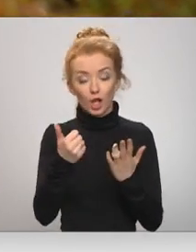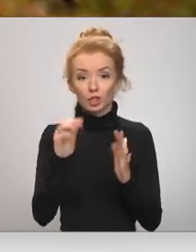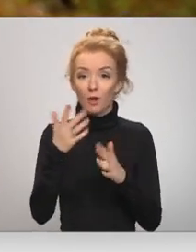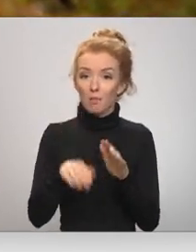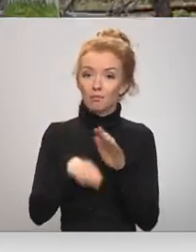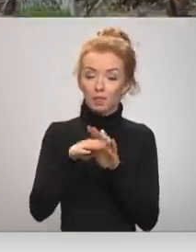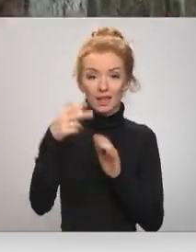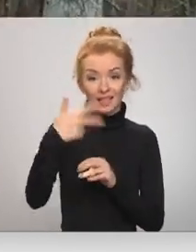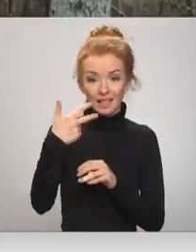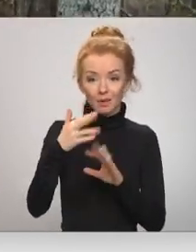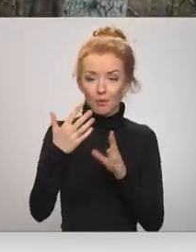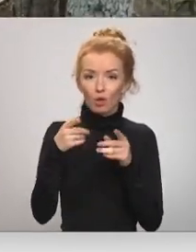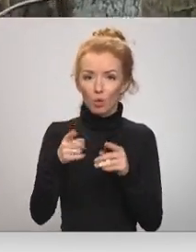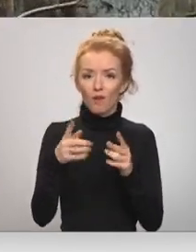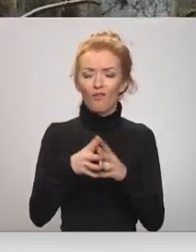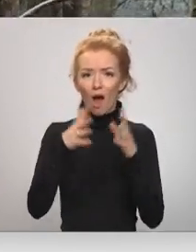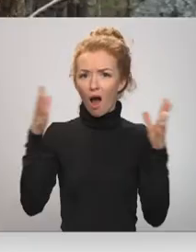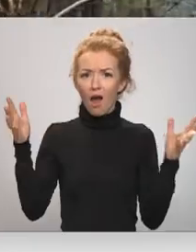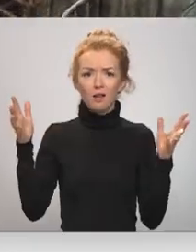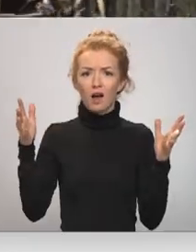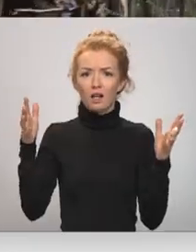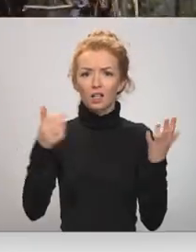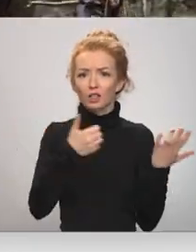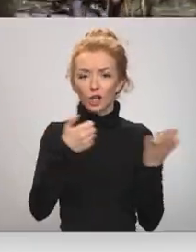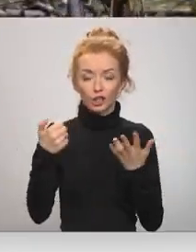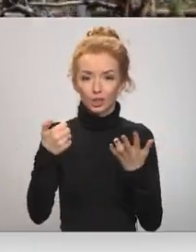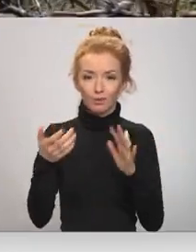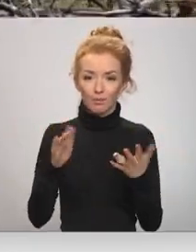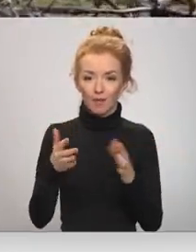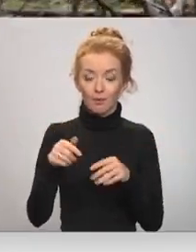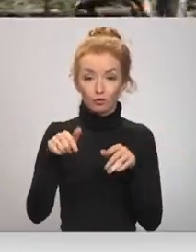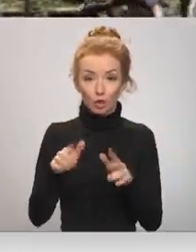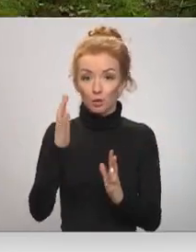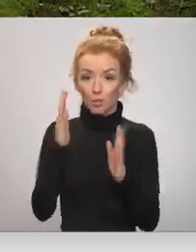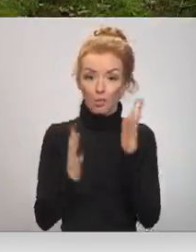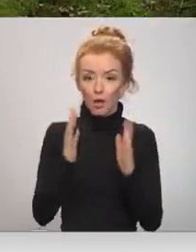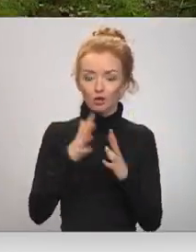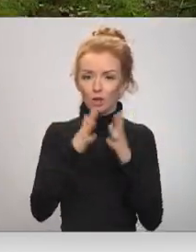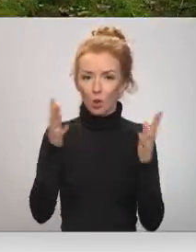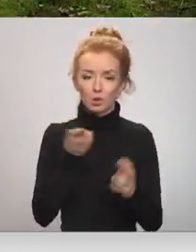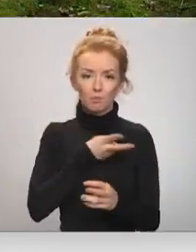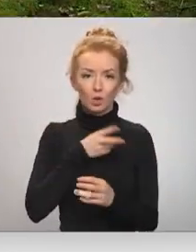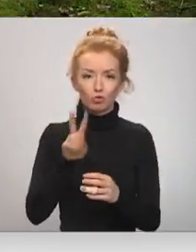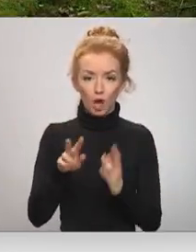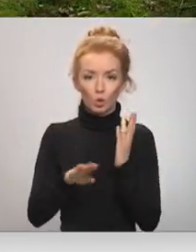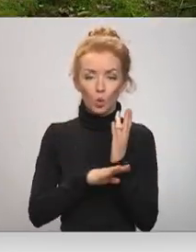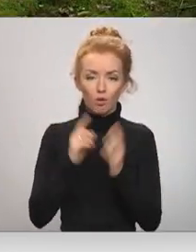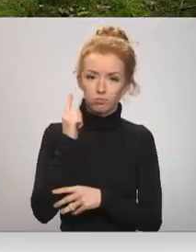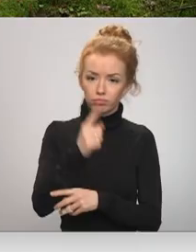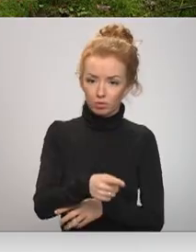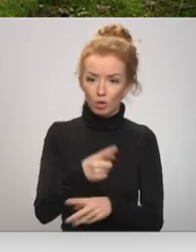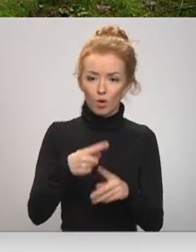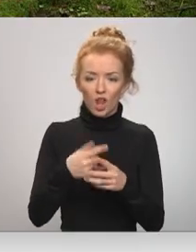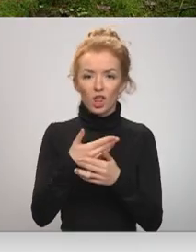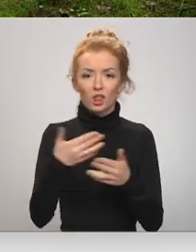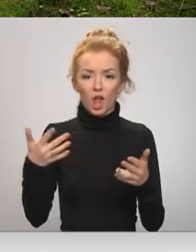maksimums 30, bet šeit to ir vairāk nekā 600. Šajos mežos ir daudz mirušās koksnes. Dažādās